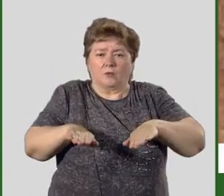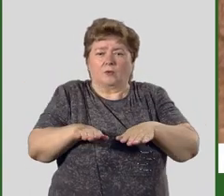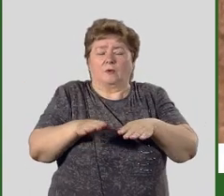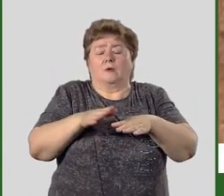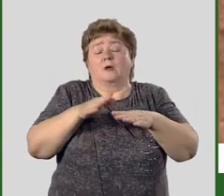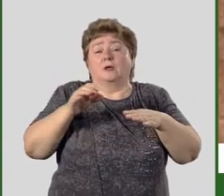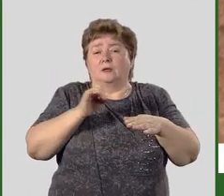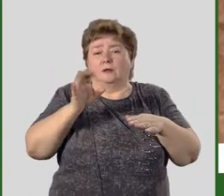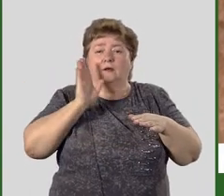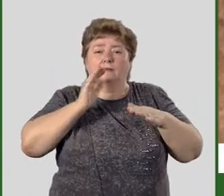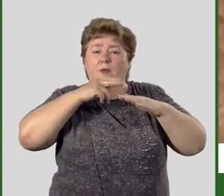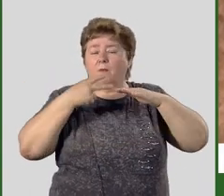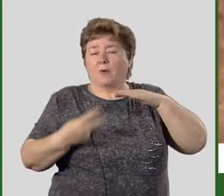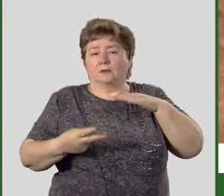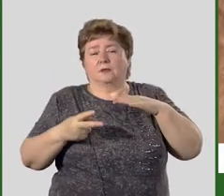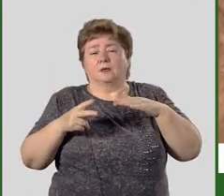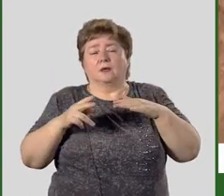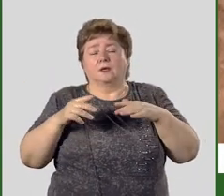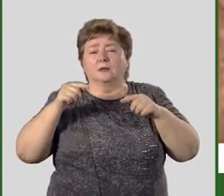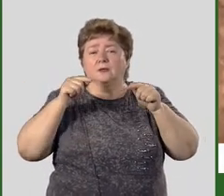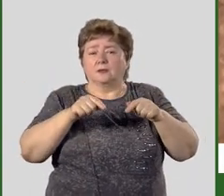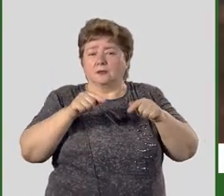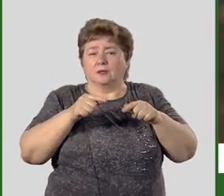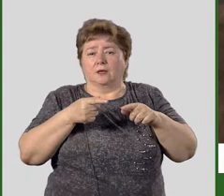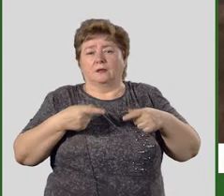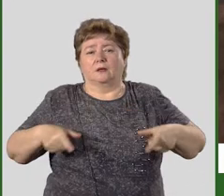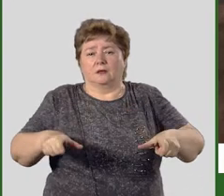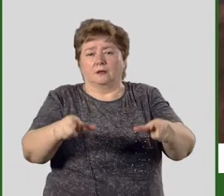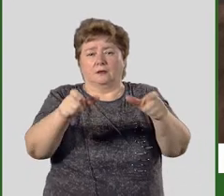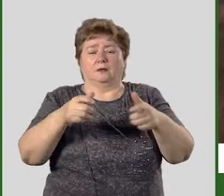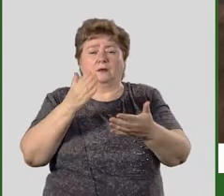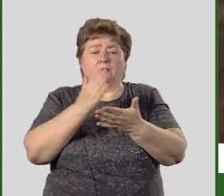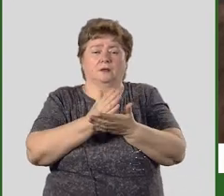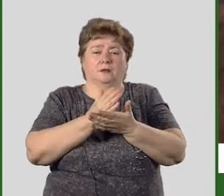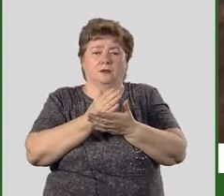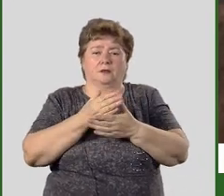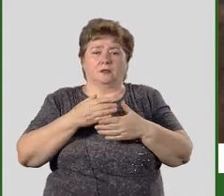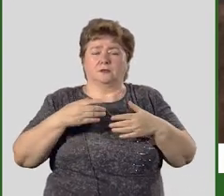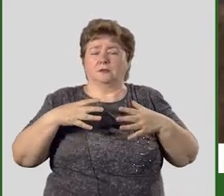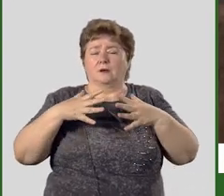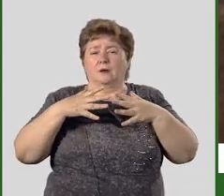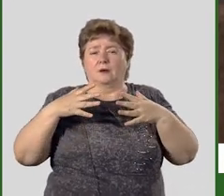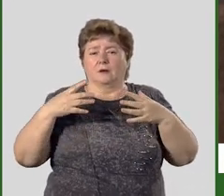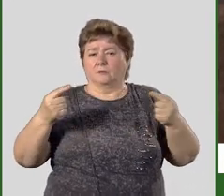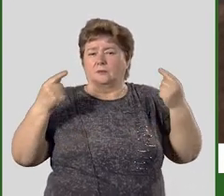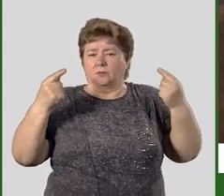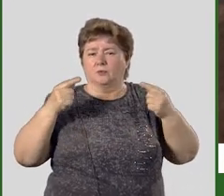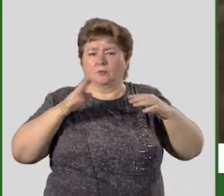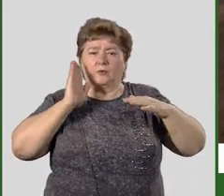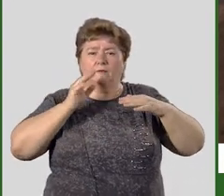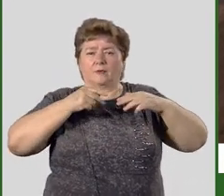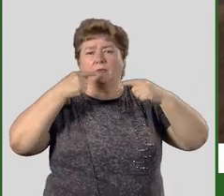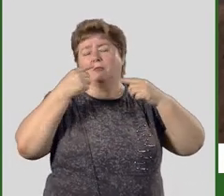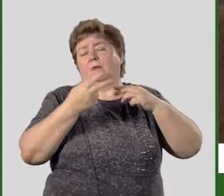ущелья и водопады. Именно на этой реке находится один из наиболее грандиозных